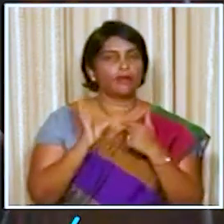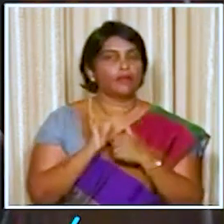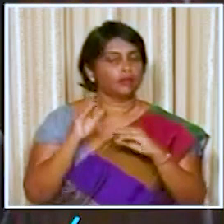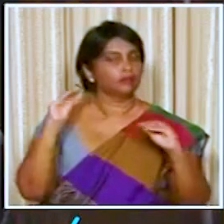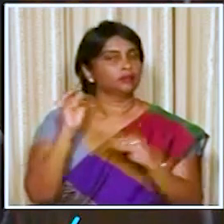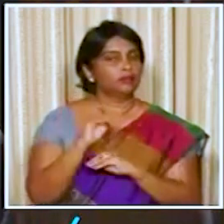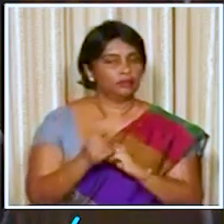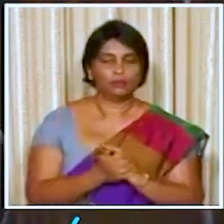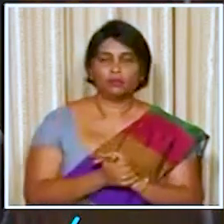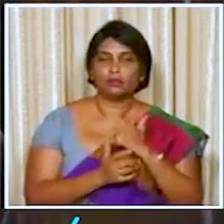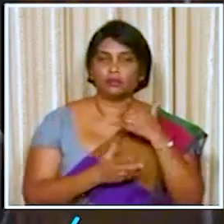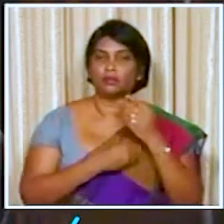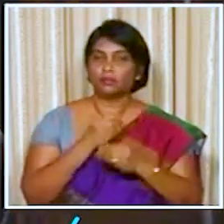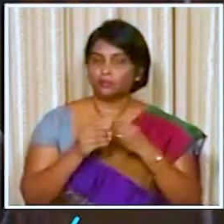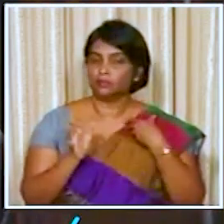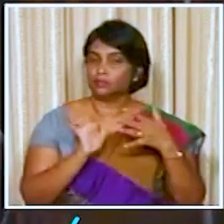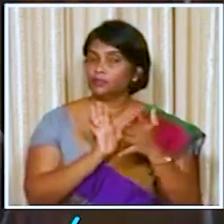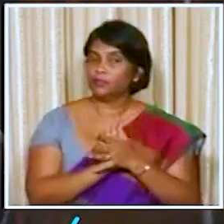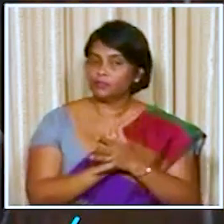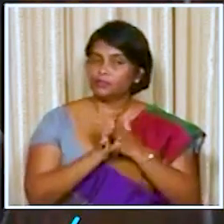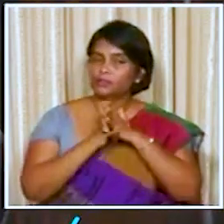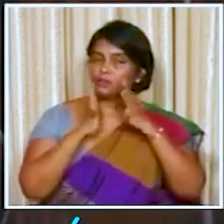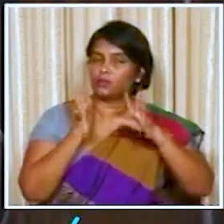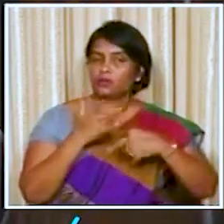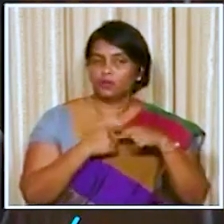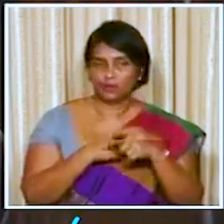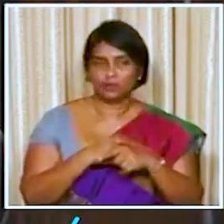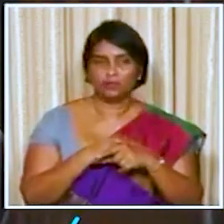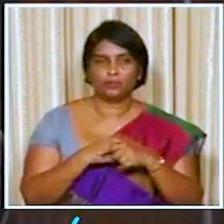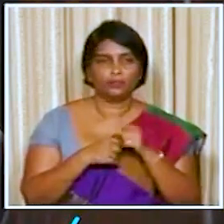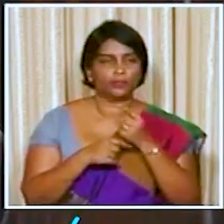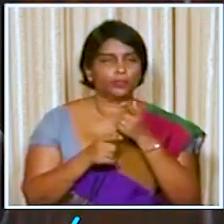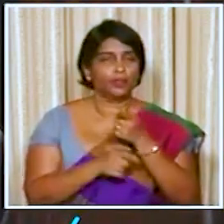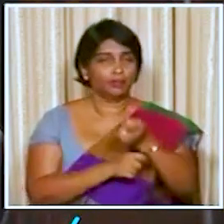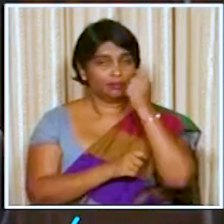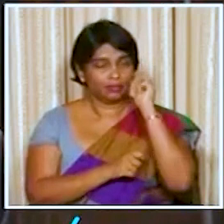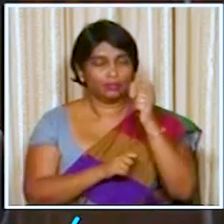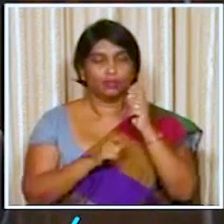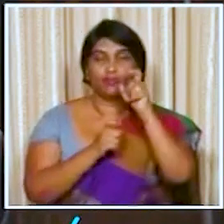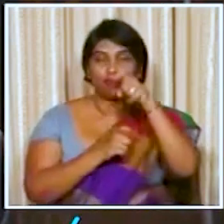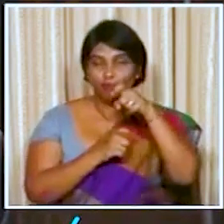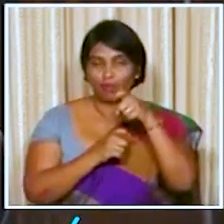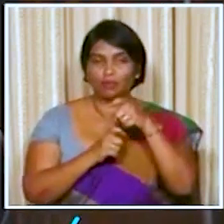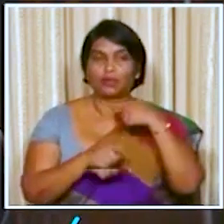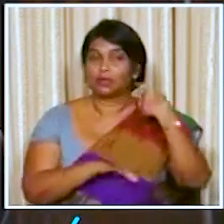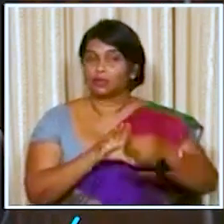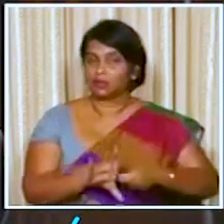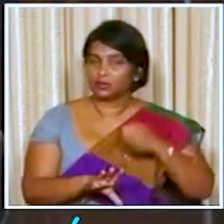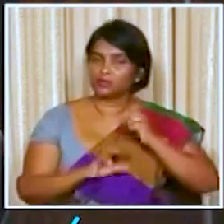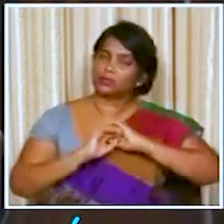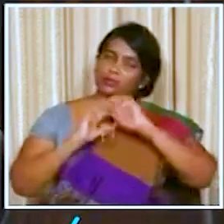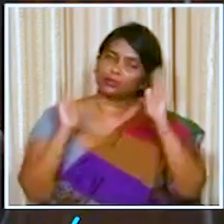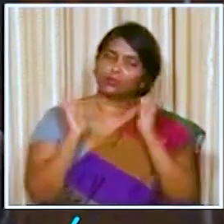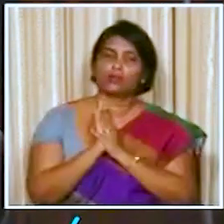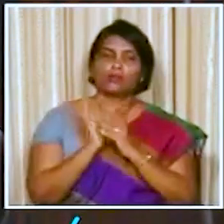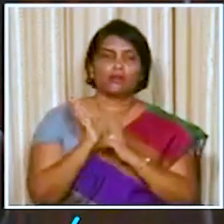කරනවා. දීවර කර්මාන්තය හා බැඳුණු බොහෝ අංග ඇම, බිලිපිති, බිලිකොකු, මෝටර් එන්ජින් මේ සියල්ල